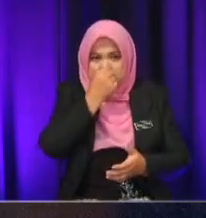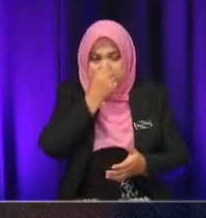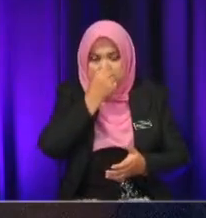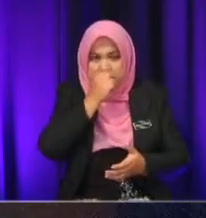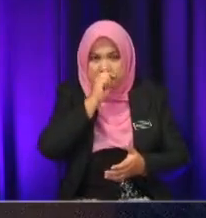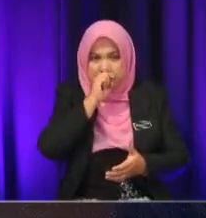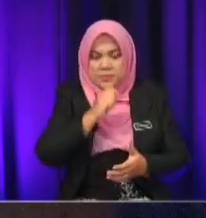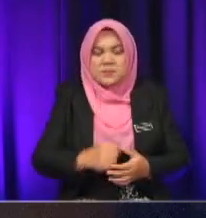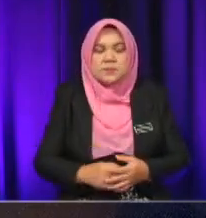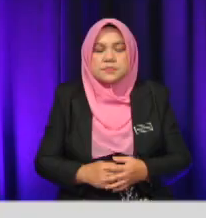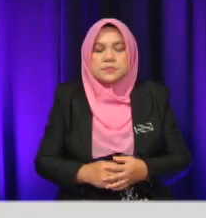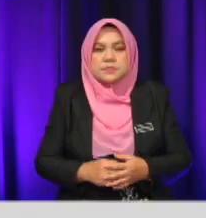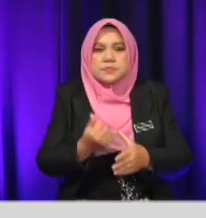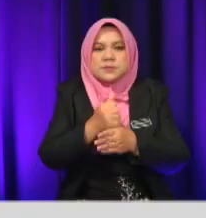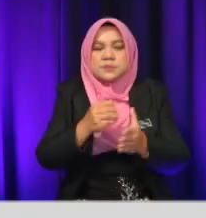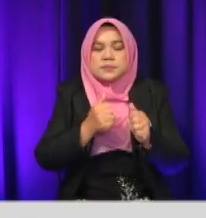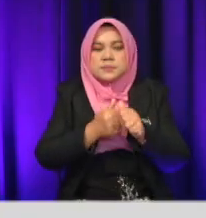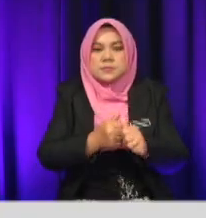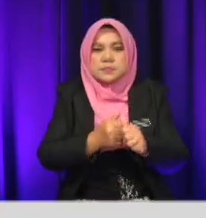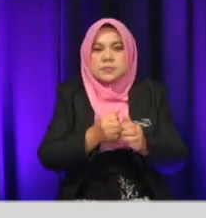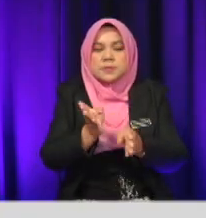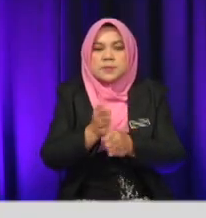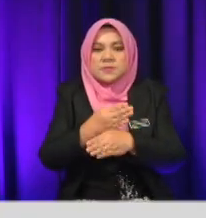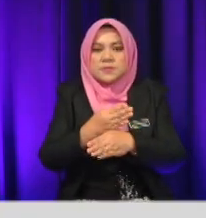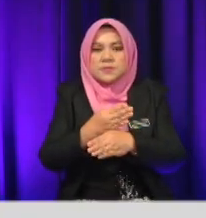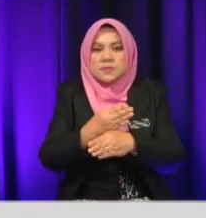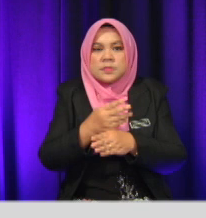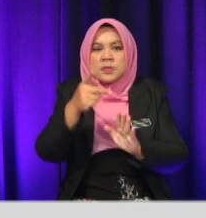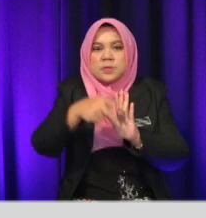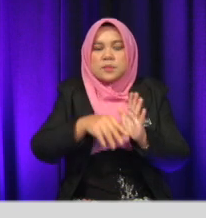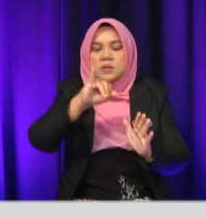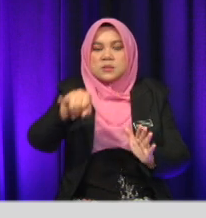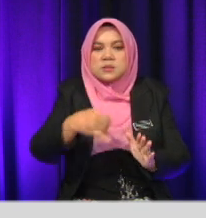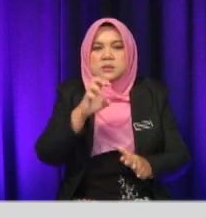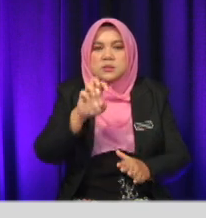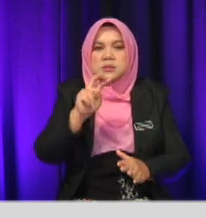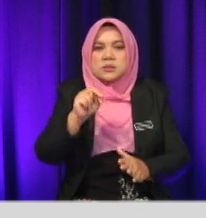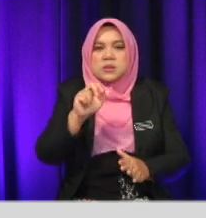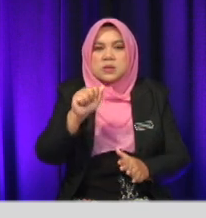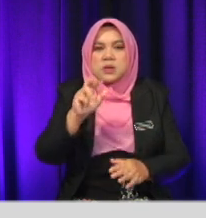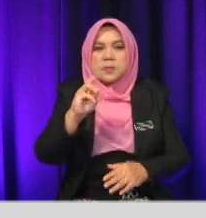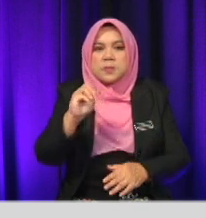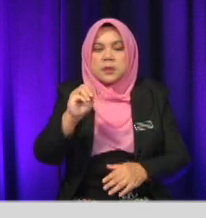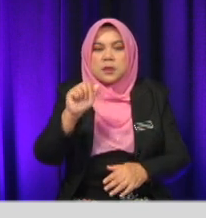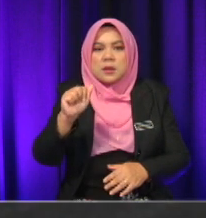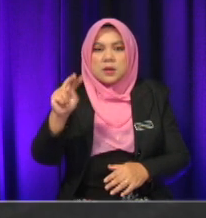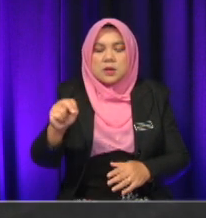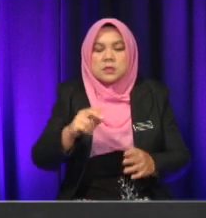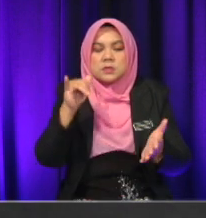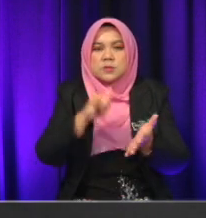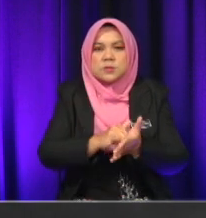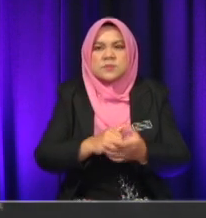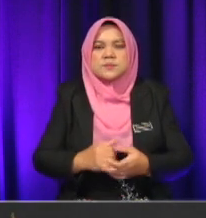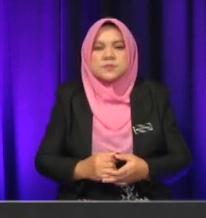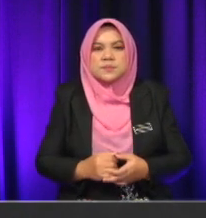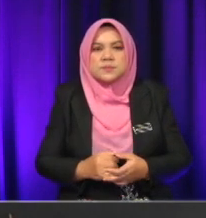ini kita antara berikut, yang manakah bentuk penjenamaan produk itu? Macam kenal lah logo tu, cikgu. Logo